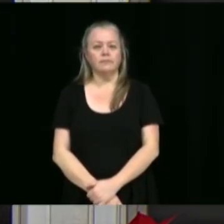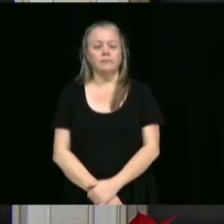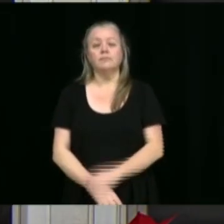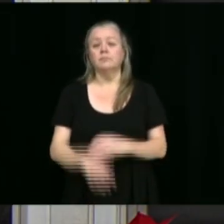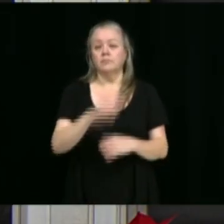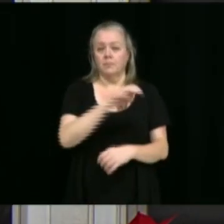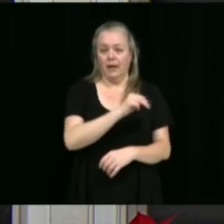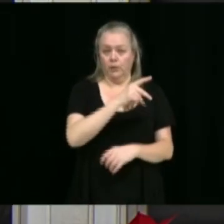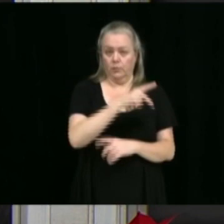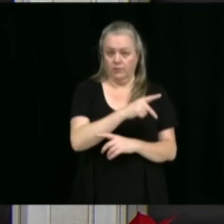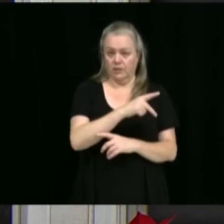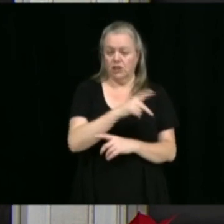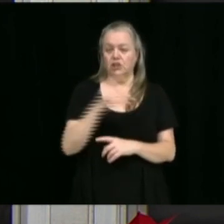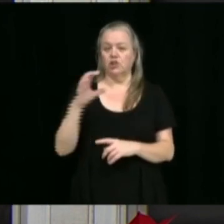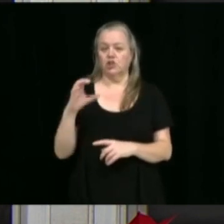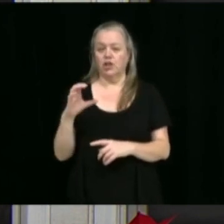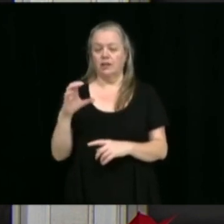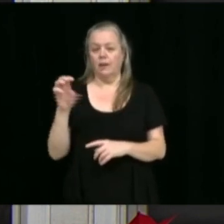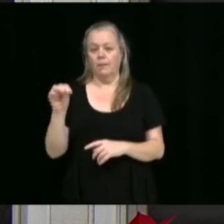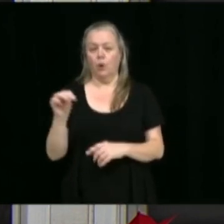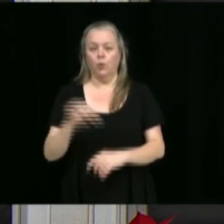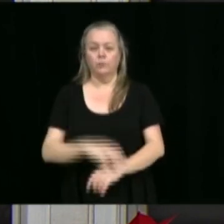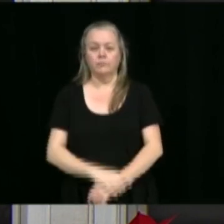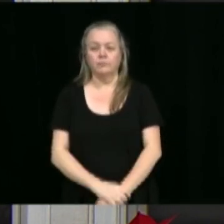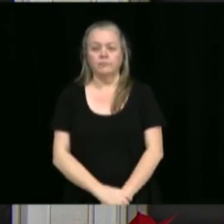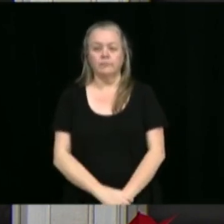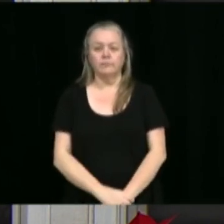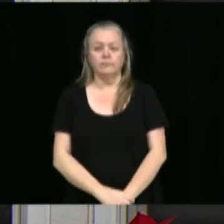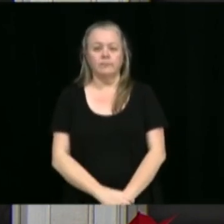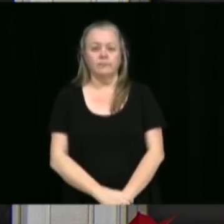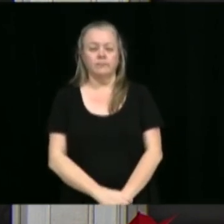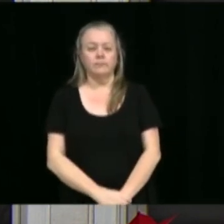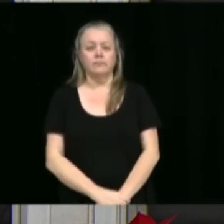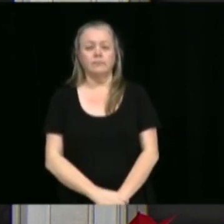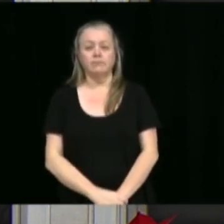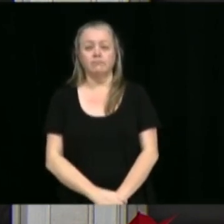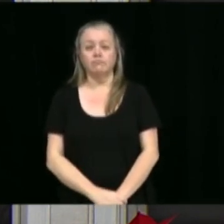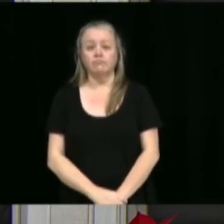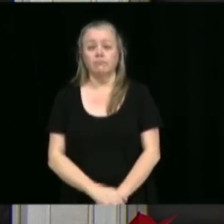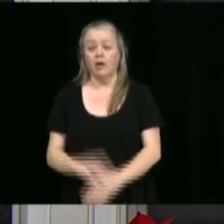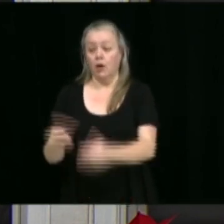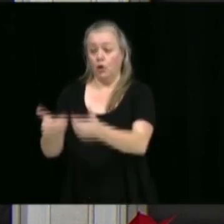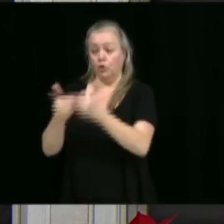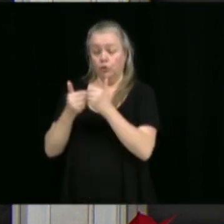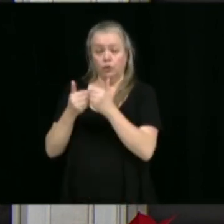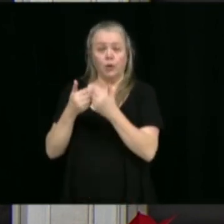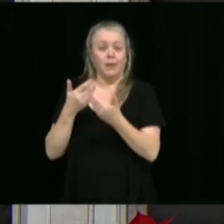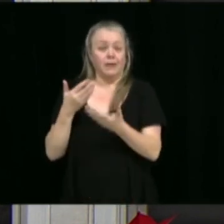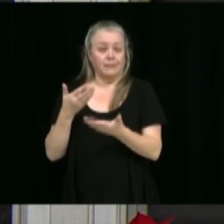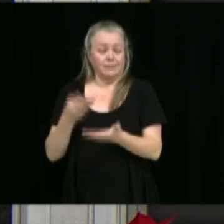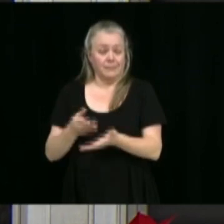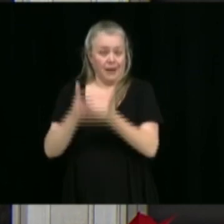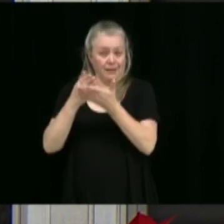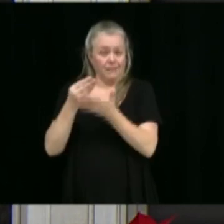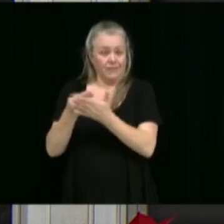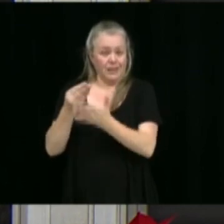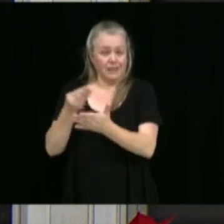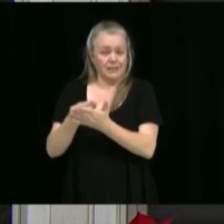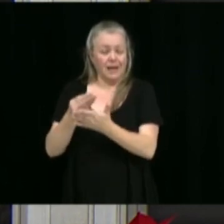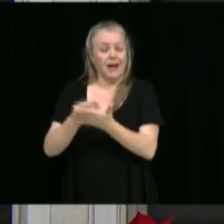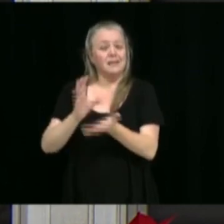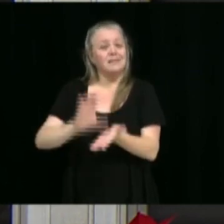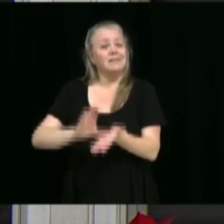Michael Provencher, Chantal Moreau. Demande d'aide financière formulée par Centraide Centre du Québec pour